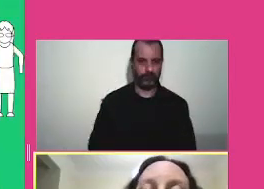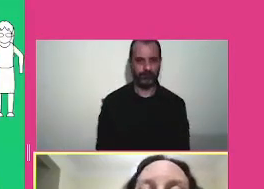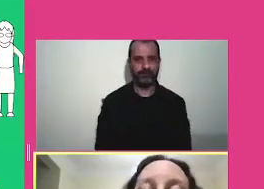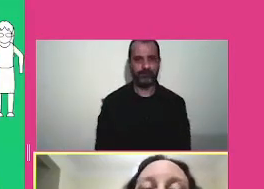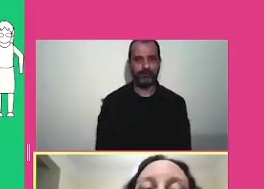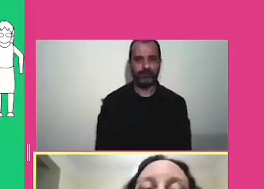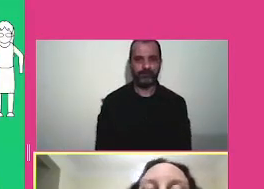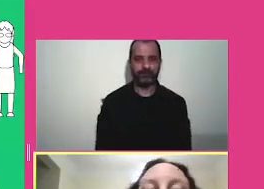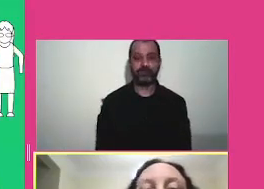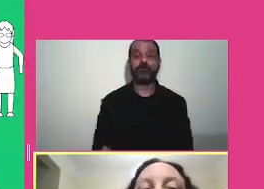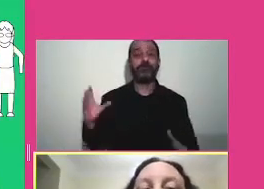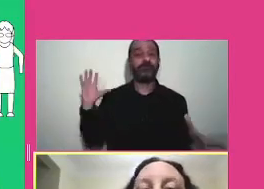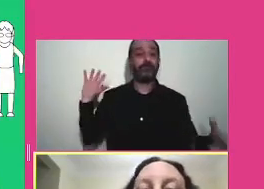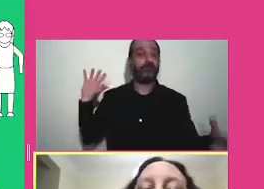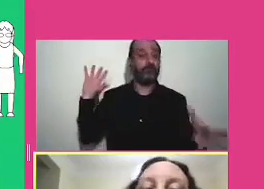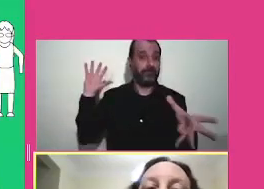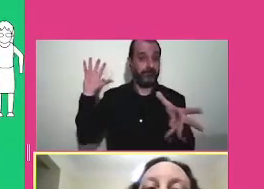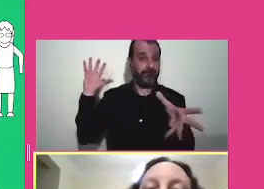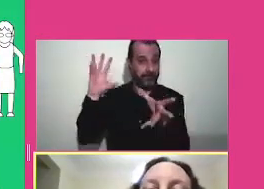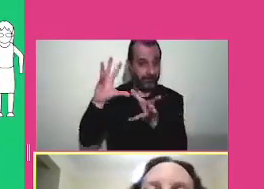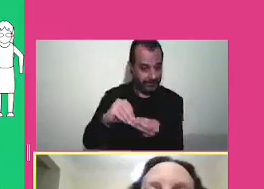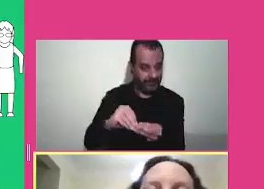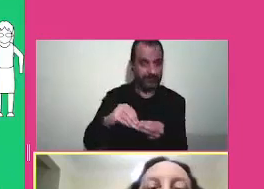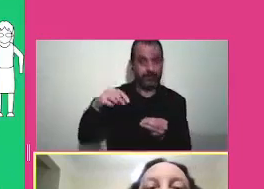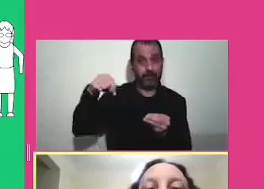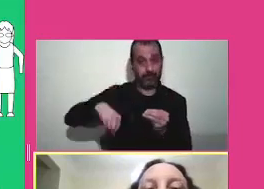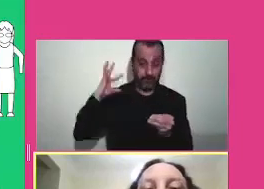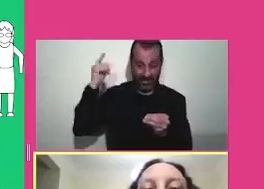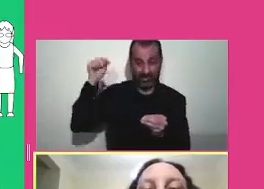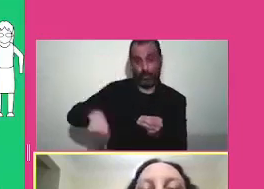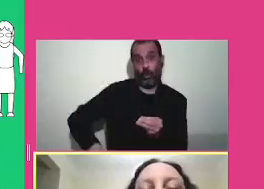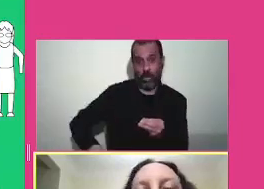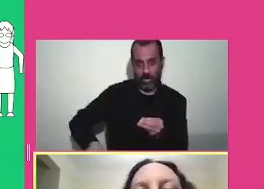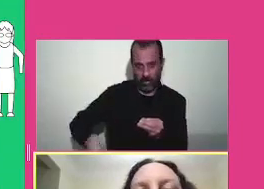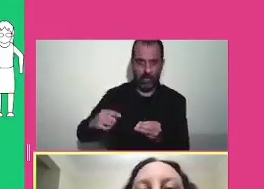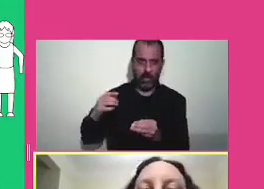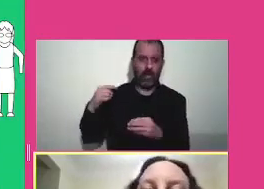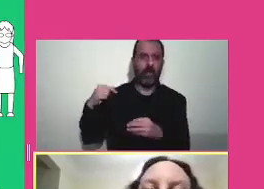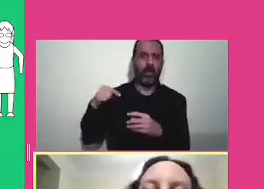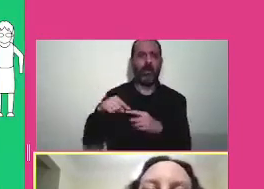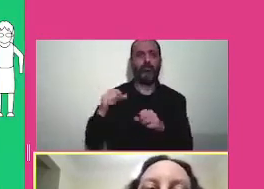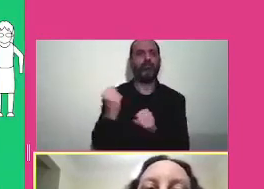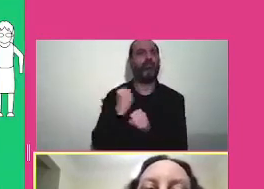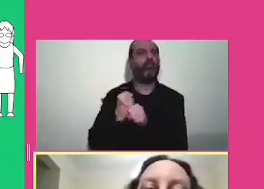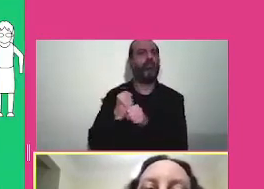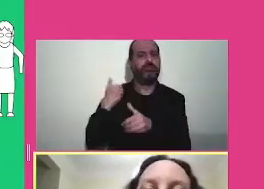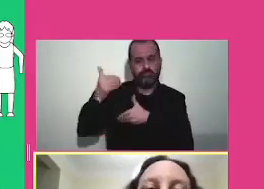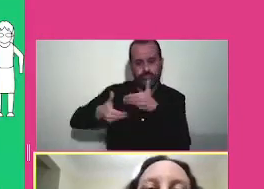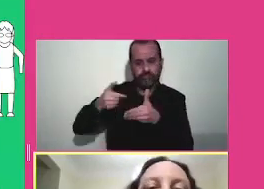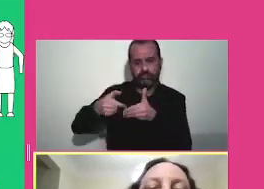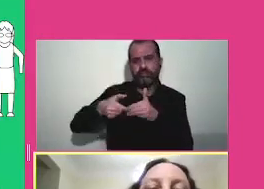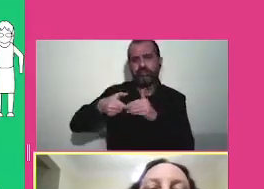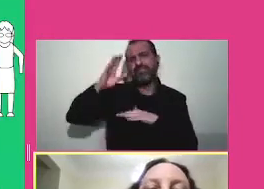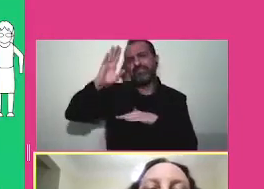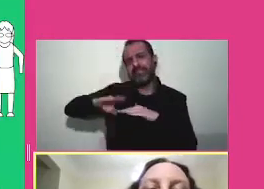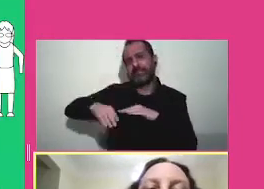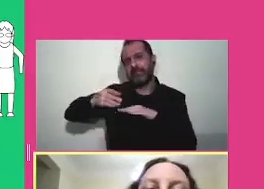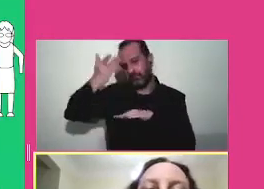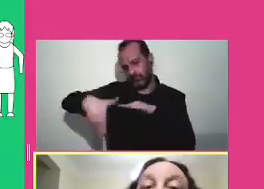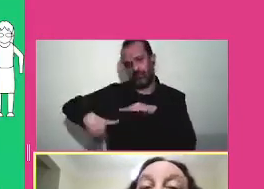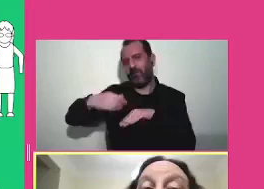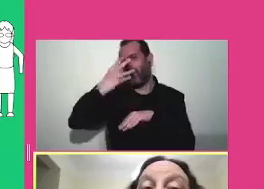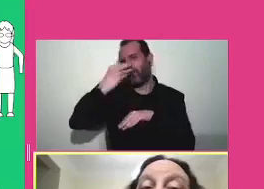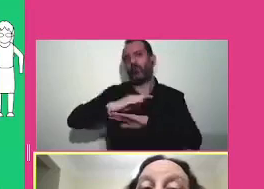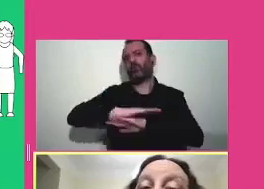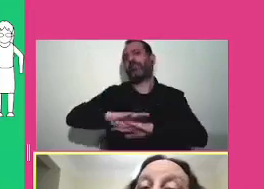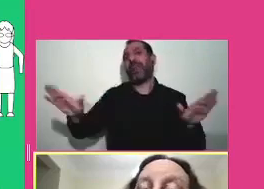Συνολικά, λοιπόν, τα αποτελέσματα του έργου μέχρι σήμερα. Το έργο ολοκληρώνεται στο τέλος του Φεβρουαρίου, αλλά αυτά